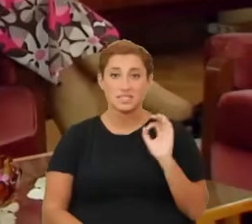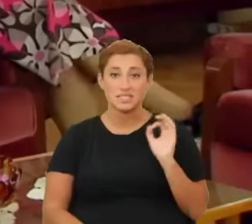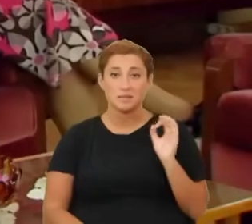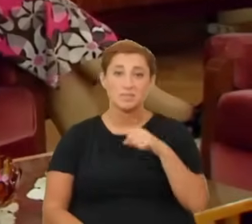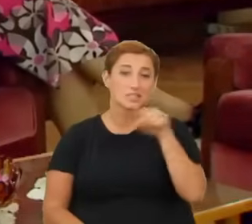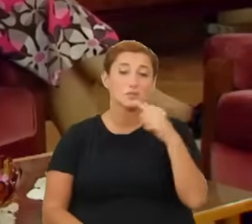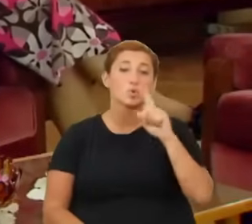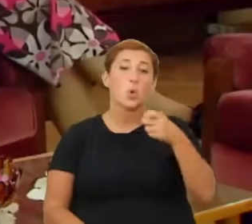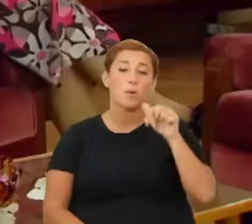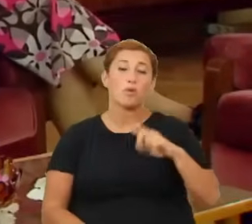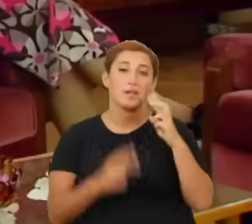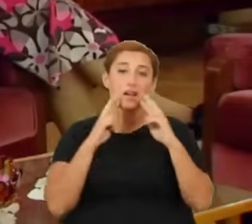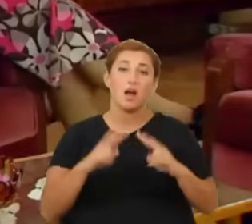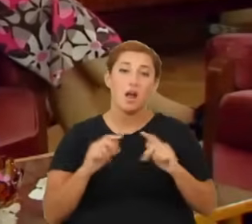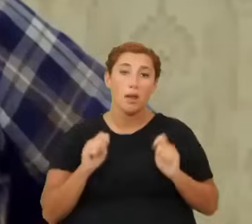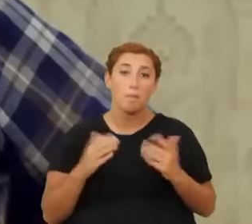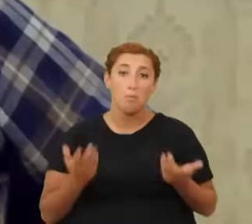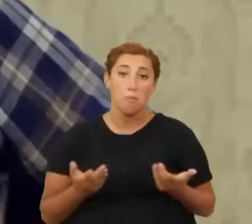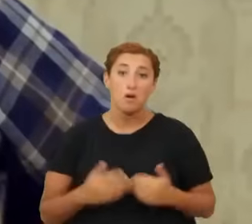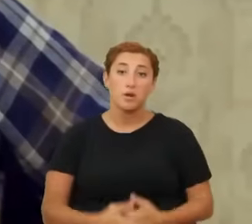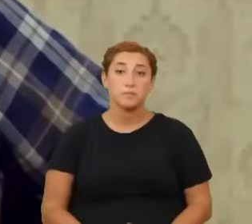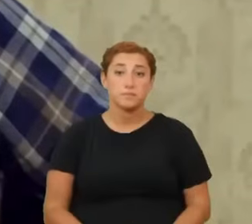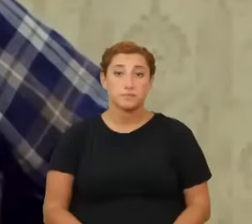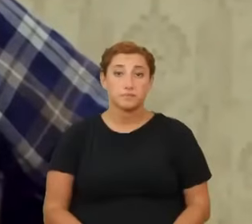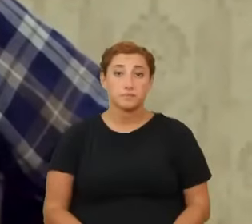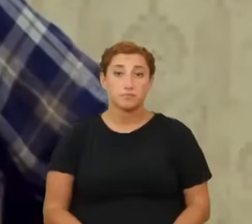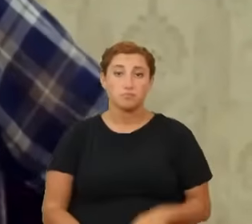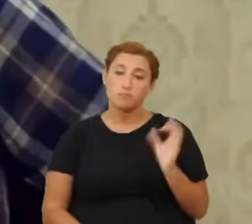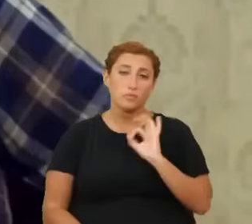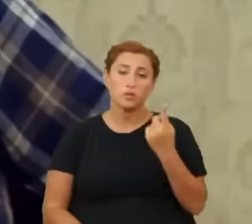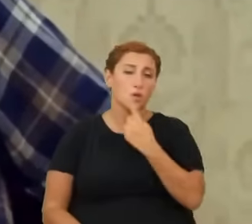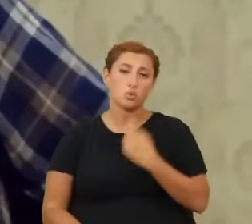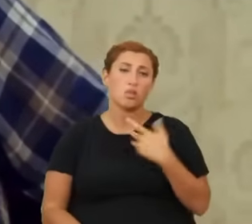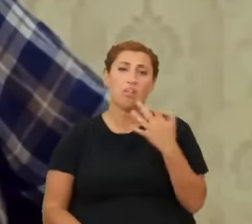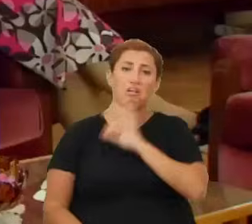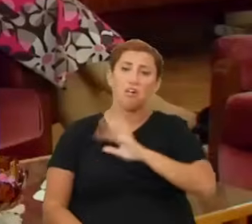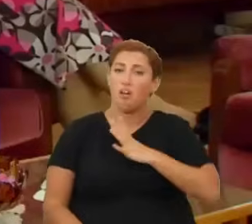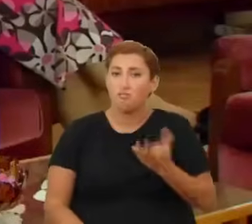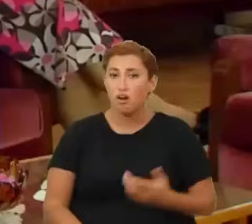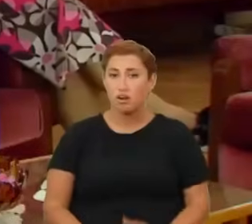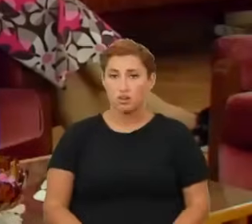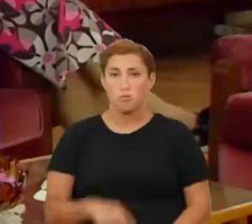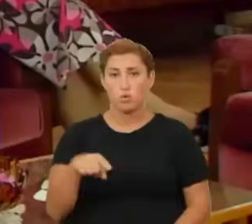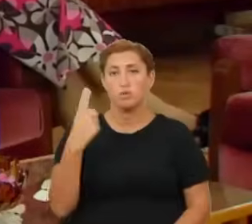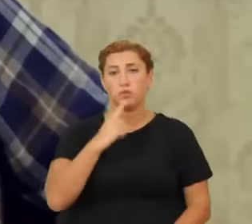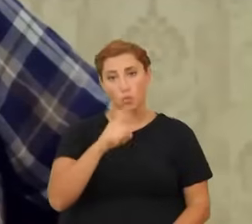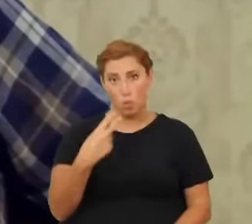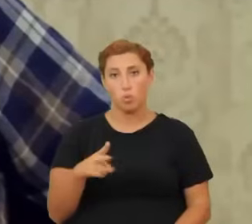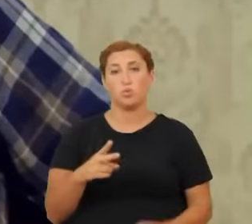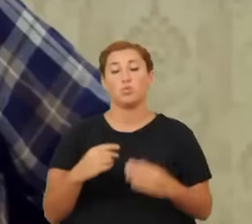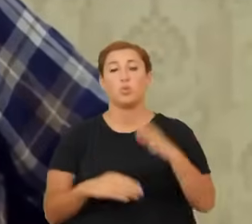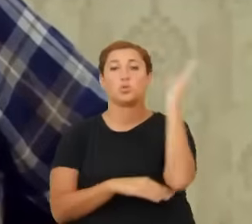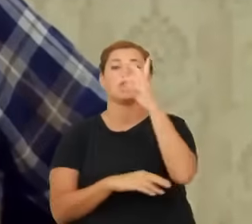Tabii size sormadan böyle bir karar aldık ama... Abi sen ne soracaksınız? Ne gerek var ya? Böyle bir şey sorulur.